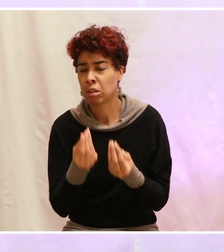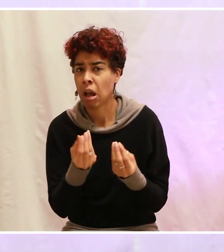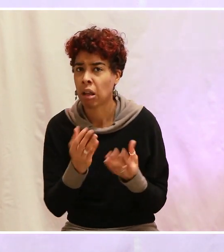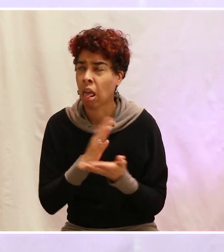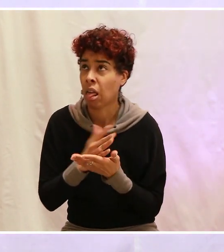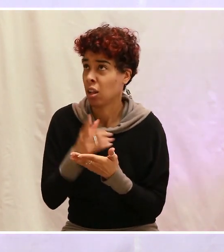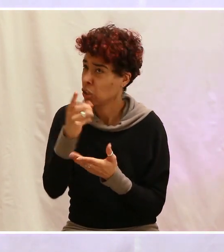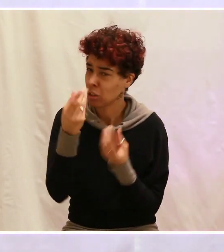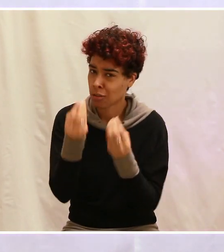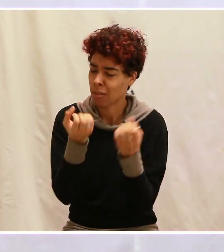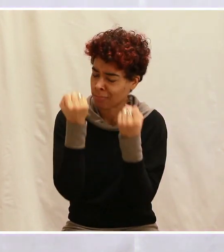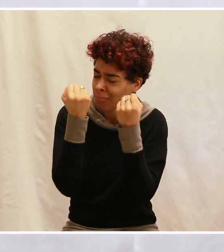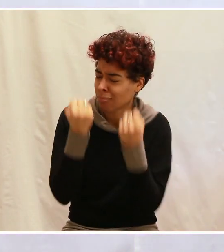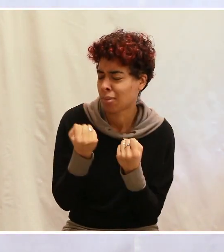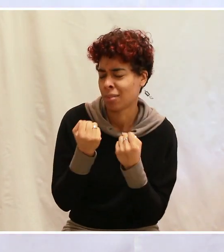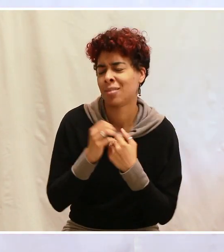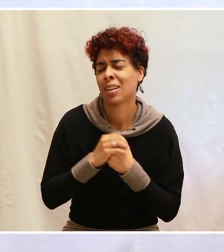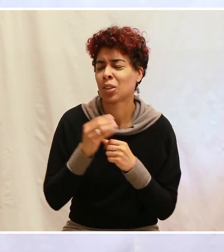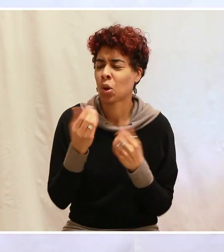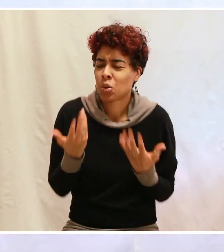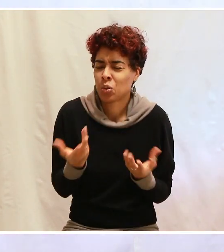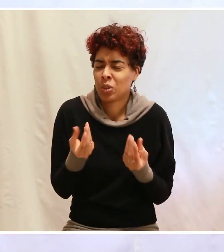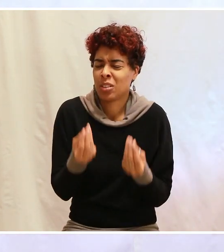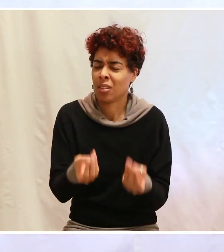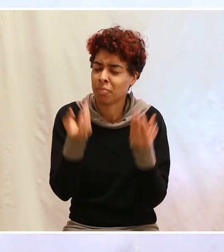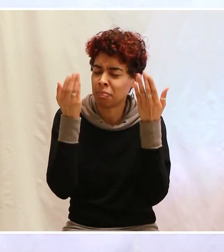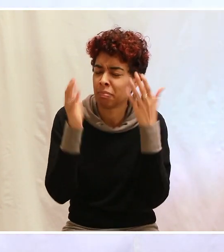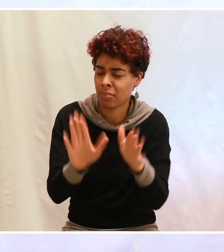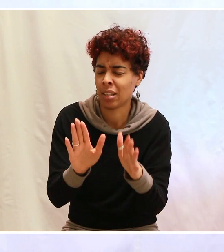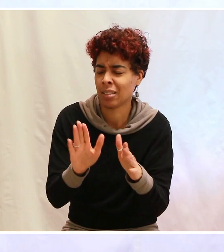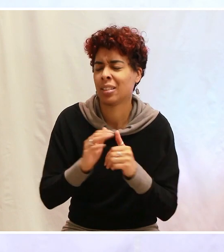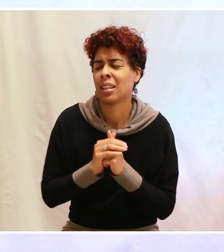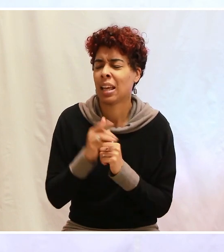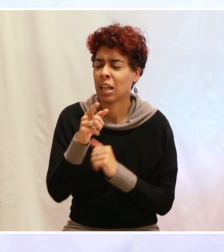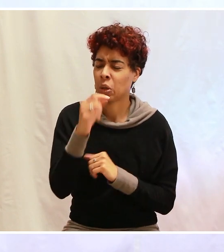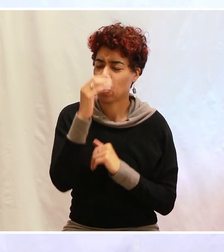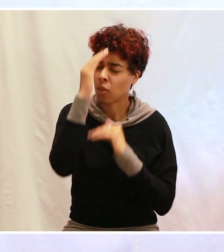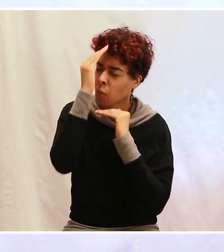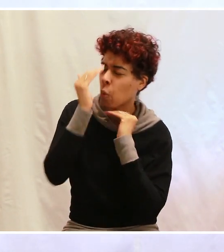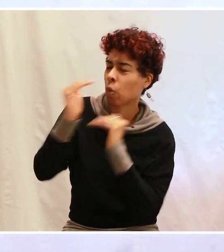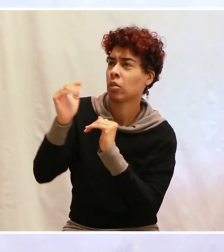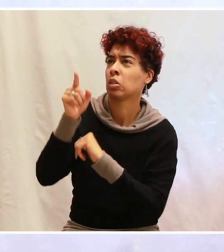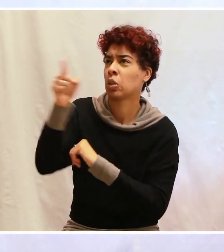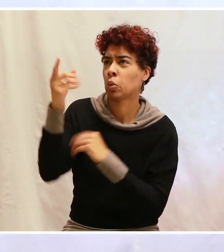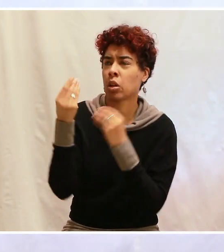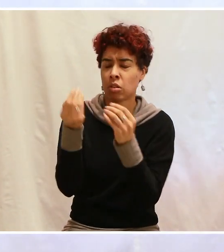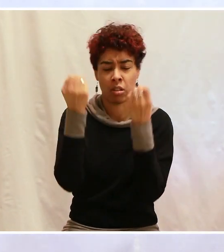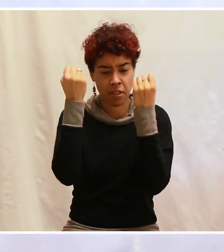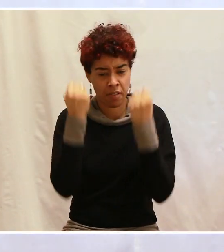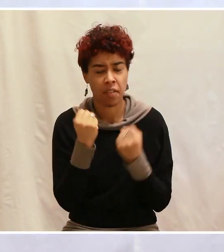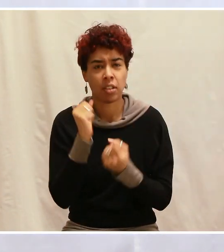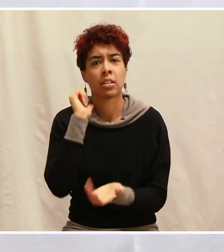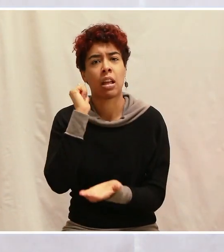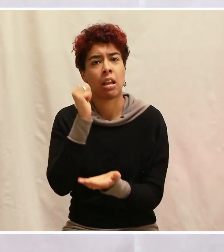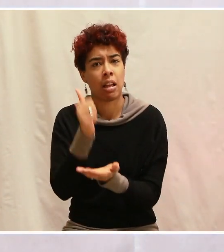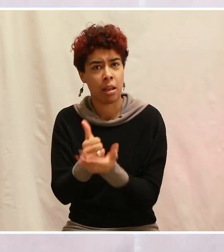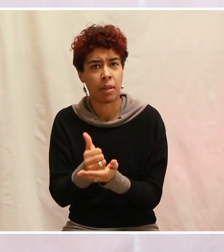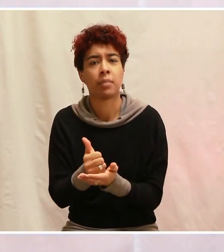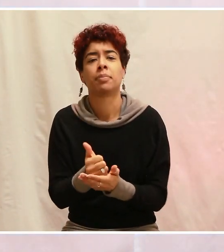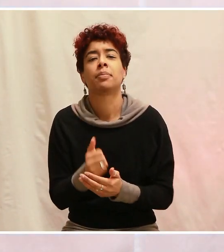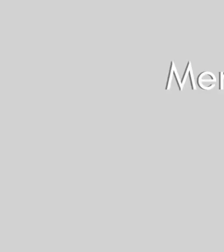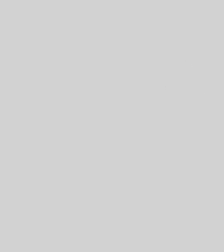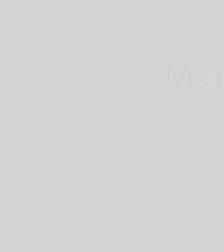de te laisser découvrir et qu'ils prennent de l'assurance en toi Père. Dans le nom de Jésus j'ai prié. Amen. Que Dieu vous bénisse.